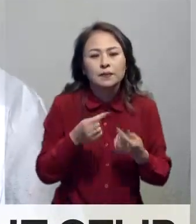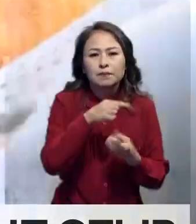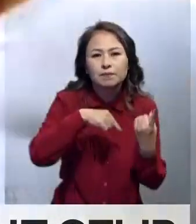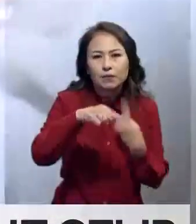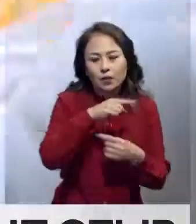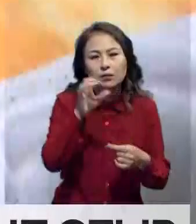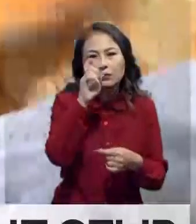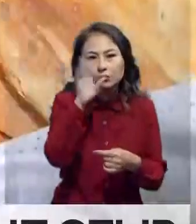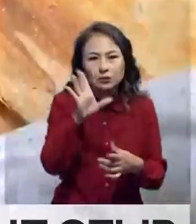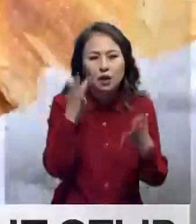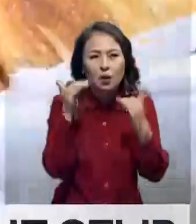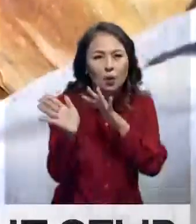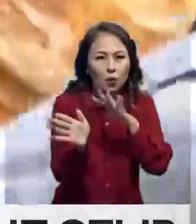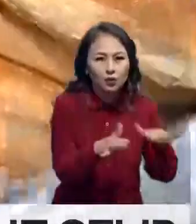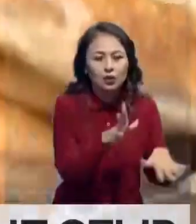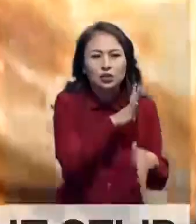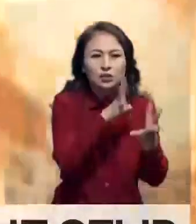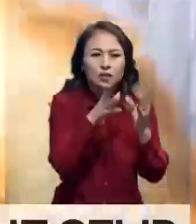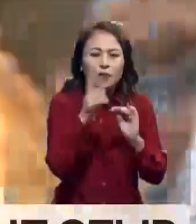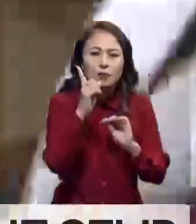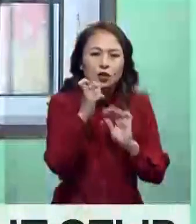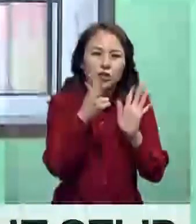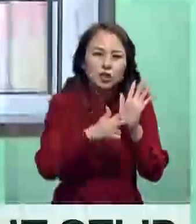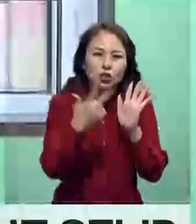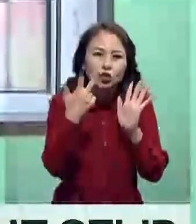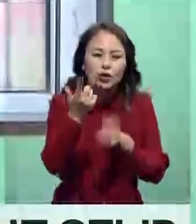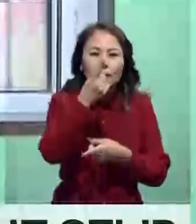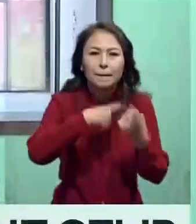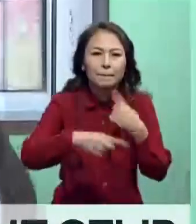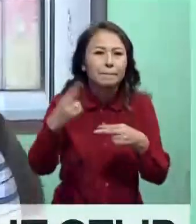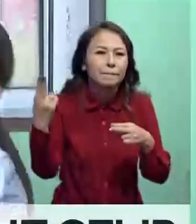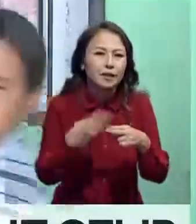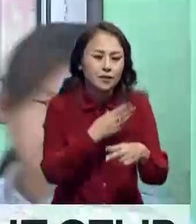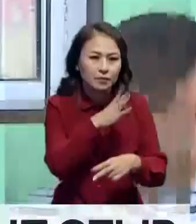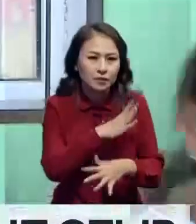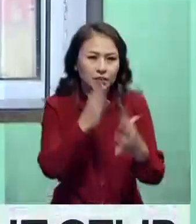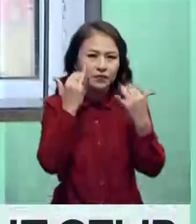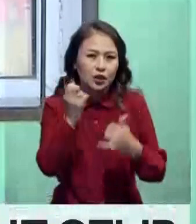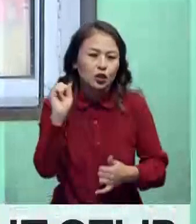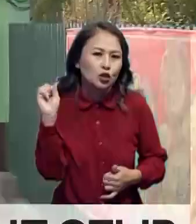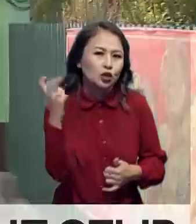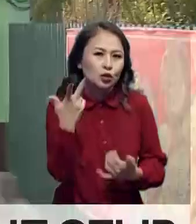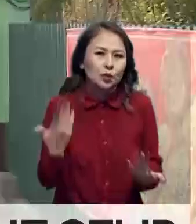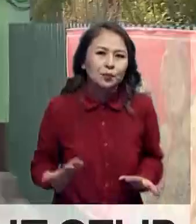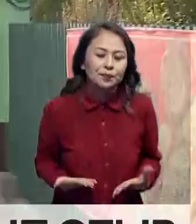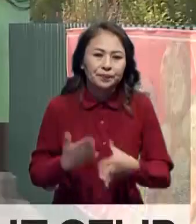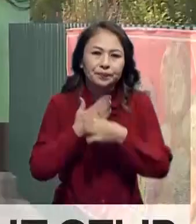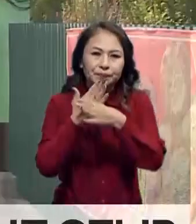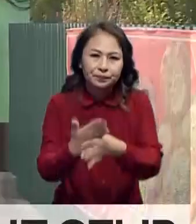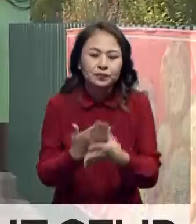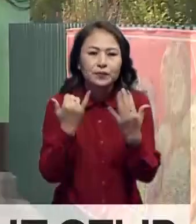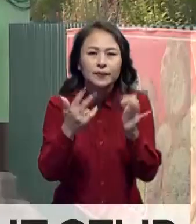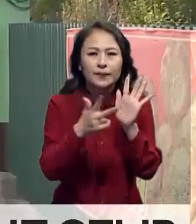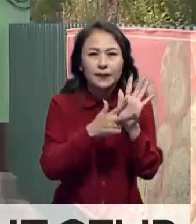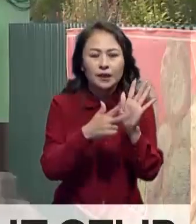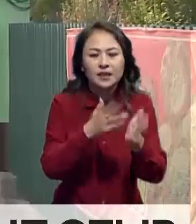Кәсіміз жүріп атыр. Өткен жылы Ордабасы ауданында 183 азамат қайтарымсыз грант алған. Олардың үшеуі әлеуметтік жәрдемақы алатын аналар,